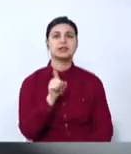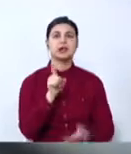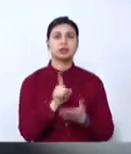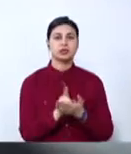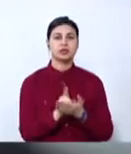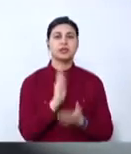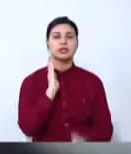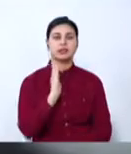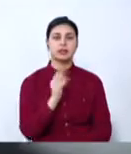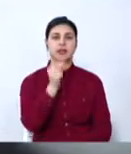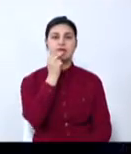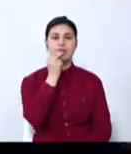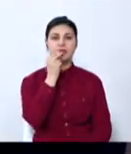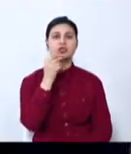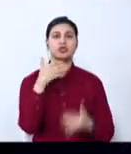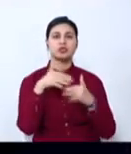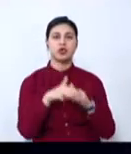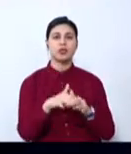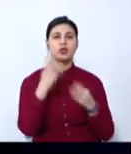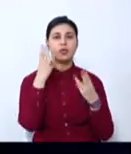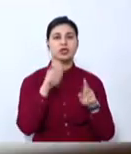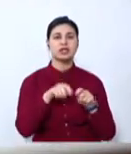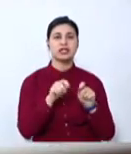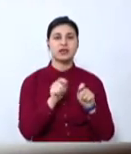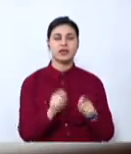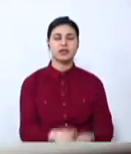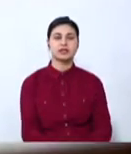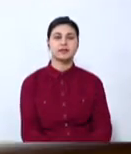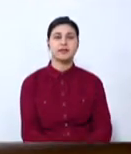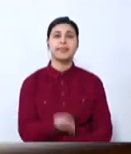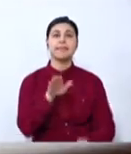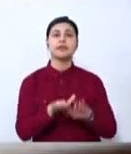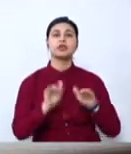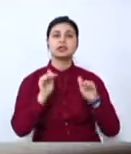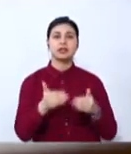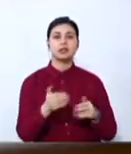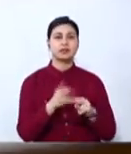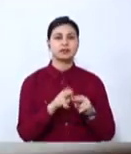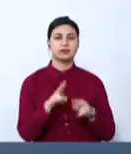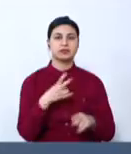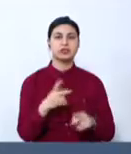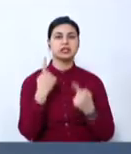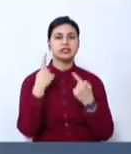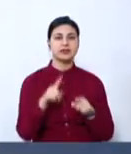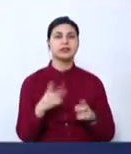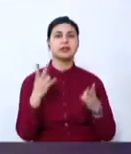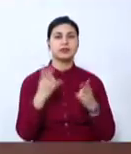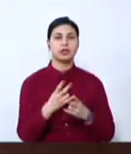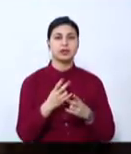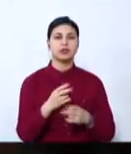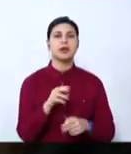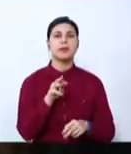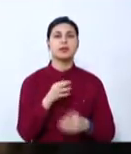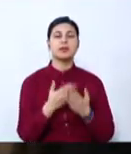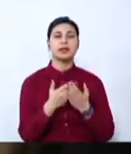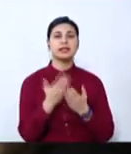აუცილებლად გამოიწვევს კვების შემუშავებული მოდელის დარღვევას. Წონის დაკლებას ნუ შეეცდებით სხვების მიერ გამოყენებული მეთოდებით,